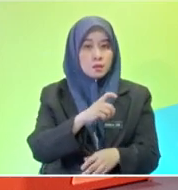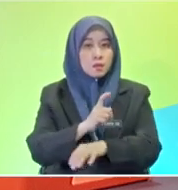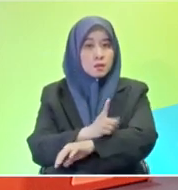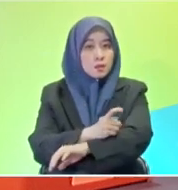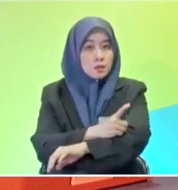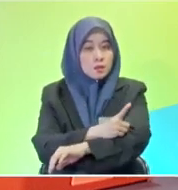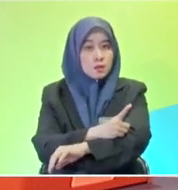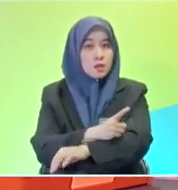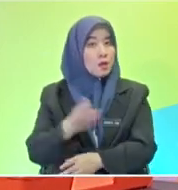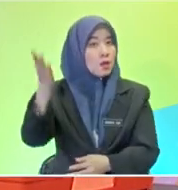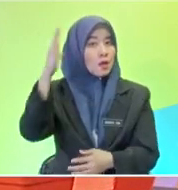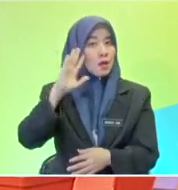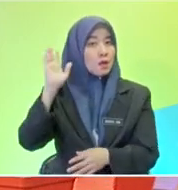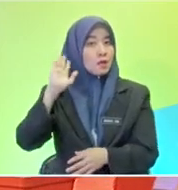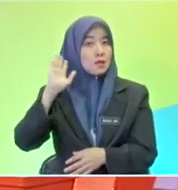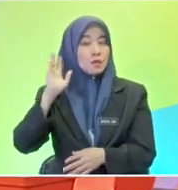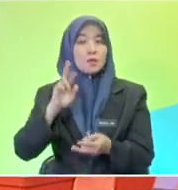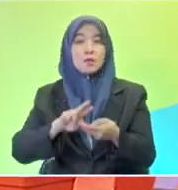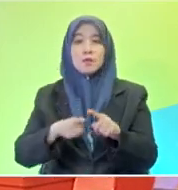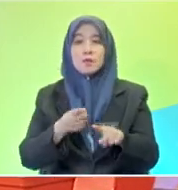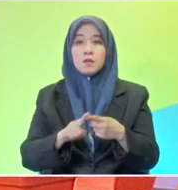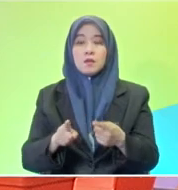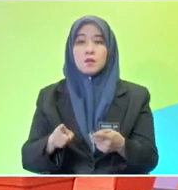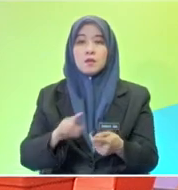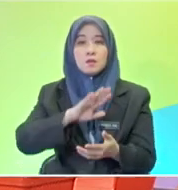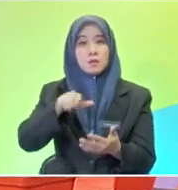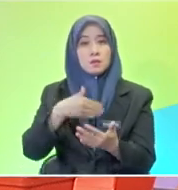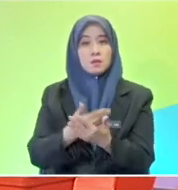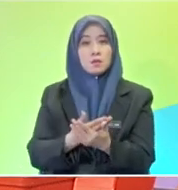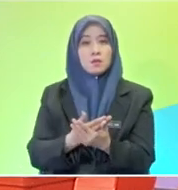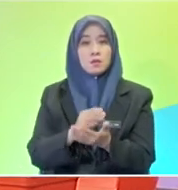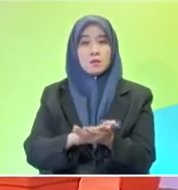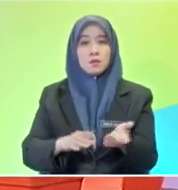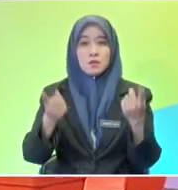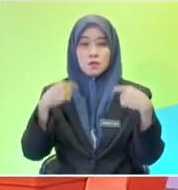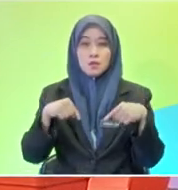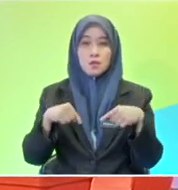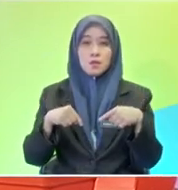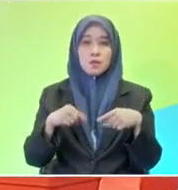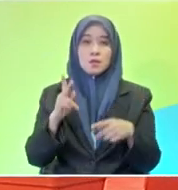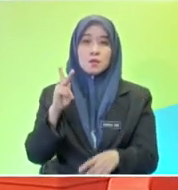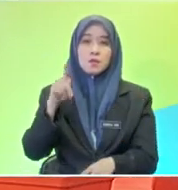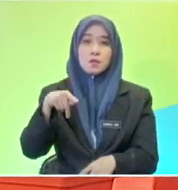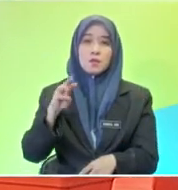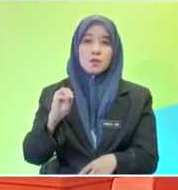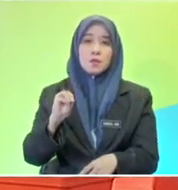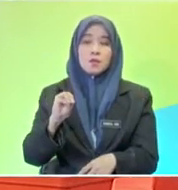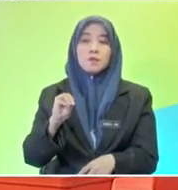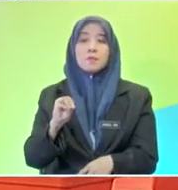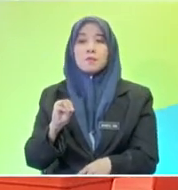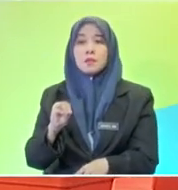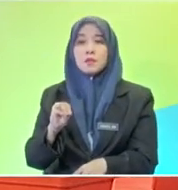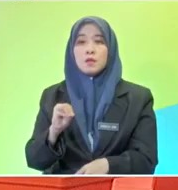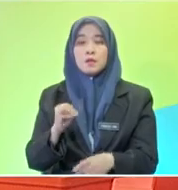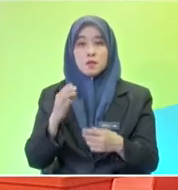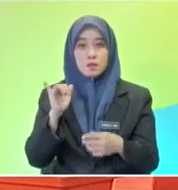Hai rakan-rakan semua, selamat kembali ke rancangan Didik TV KPM bagi mata pelajaran sains hari ini. Dan cikgu, setelah